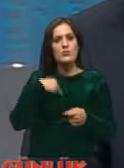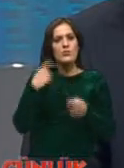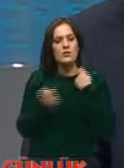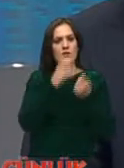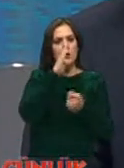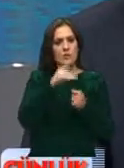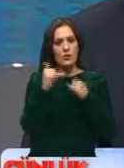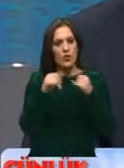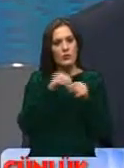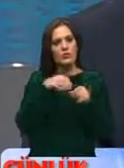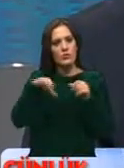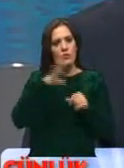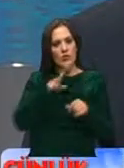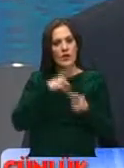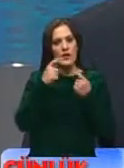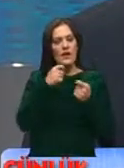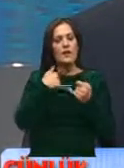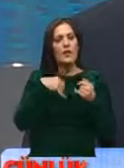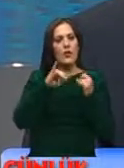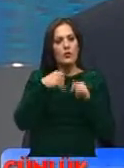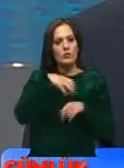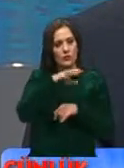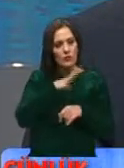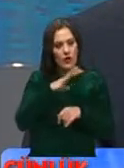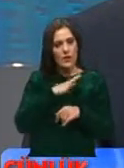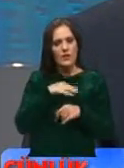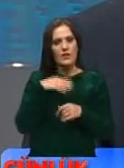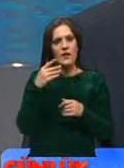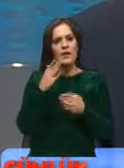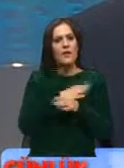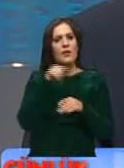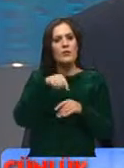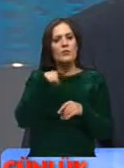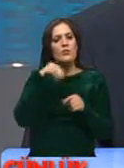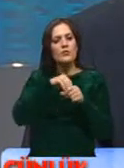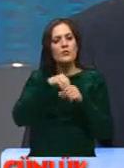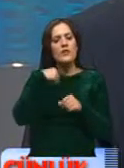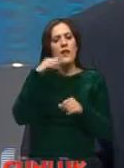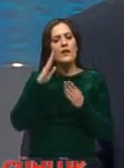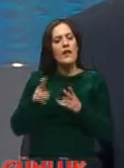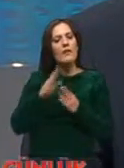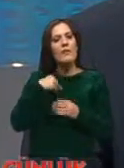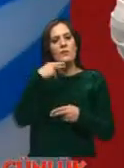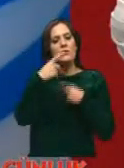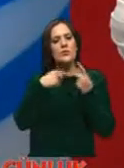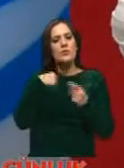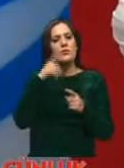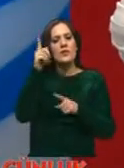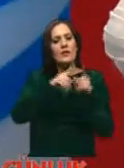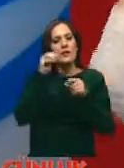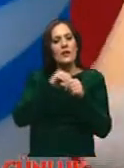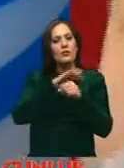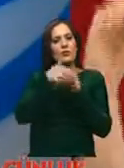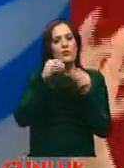işin ciddi oyunlar yönü var. Eğitsel oyunlar yönü var. Niye bunun üzerinde özellikle duruyorum? Sanal